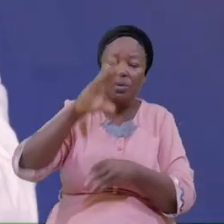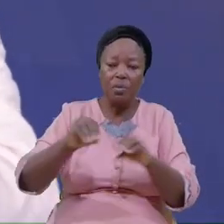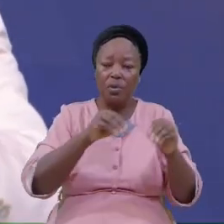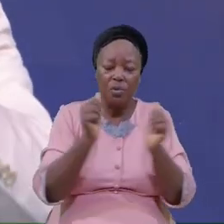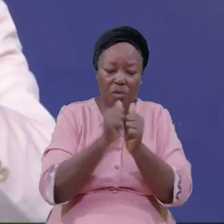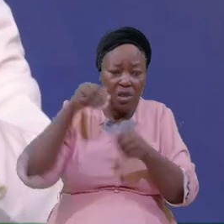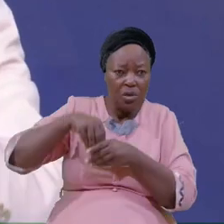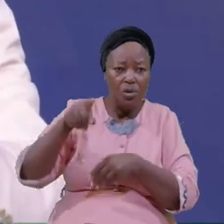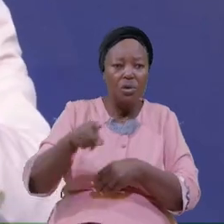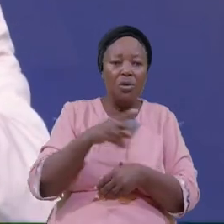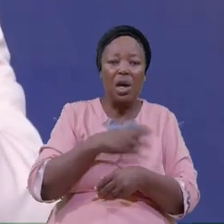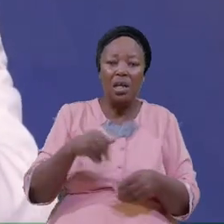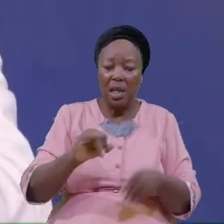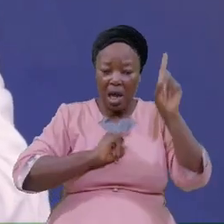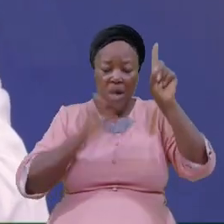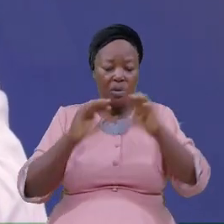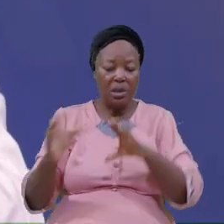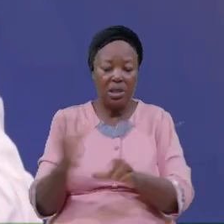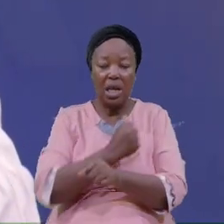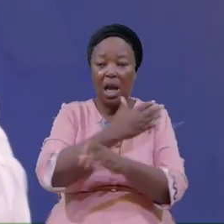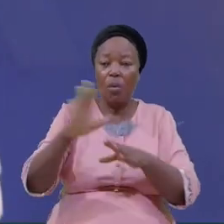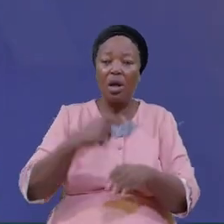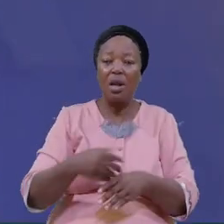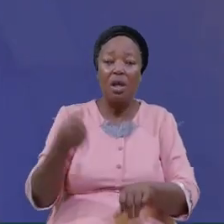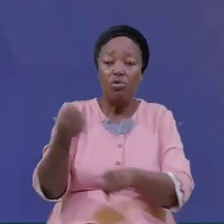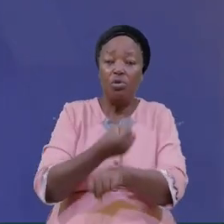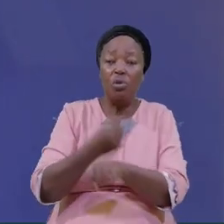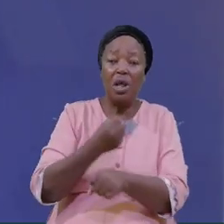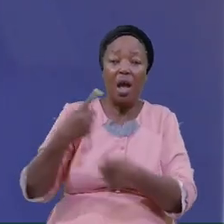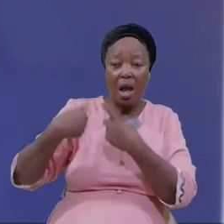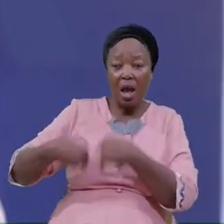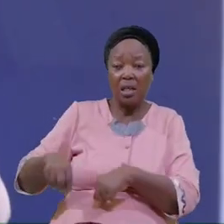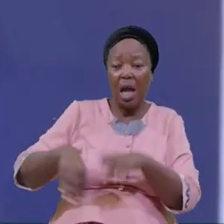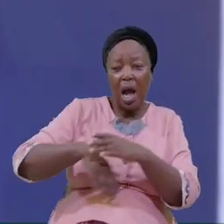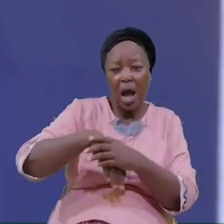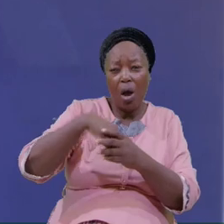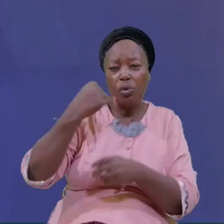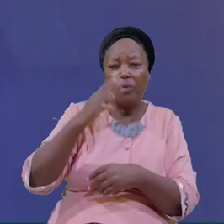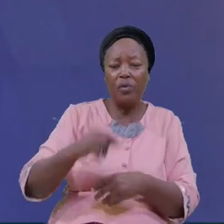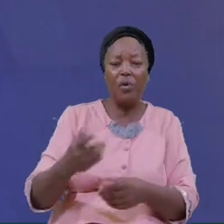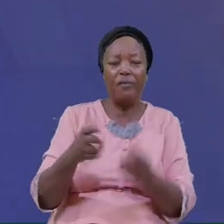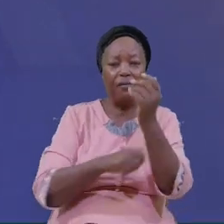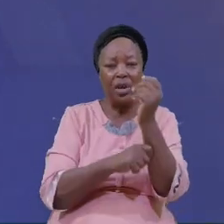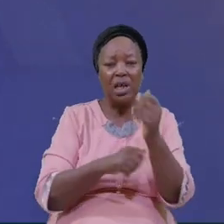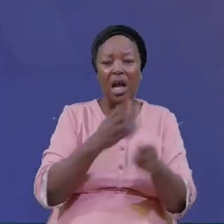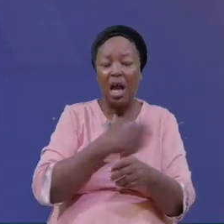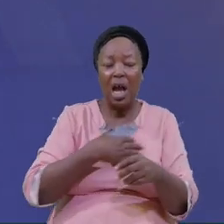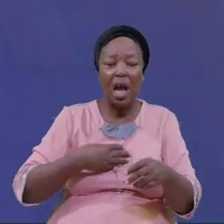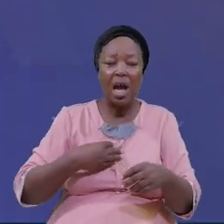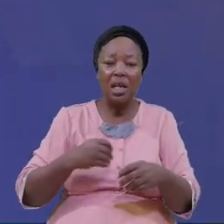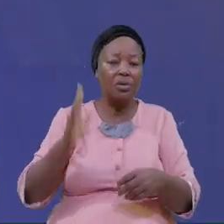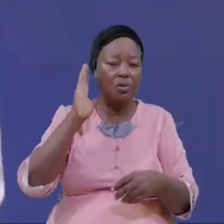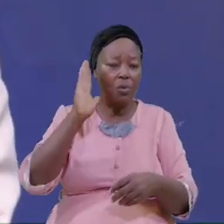away the stony heart out of your flesh, and will give you